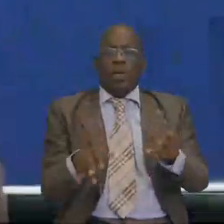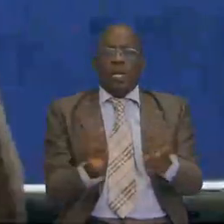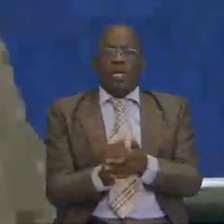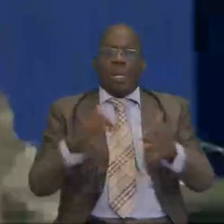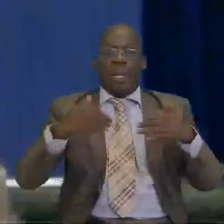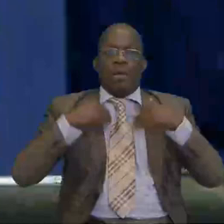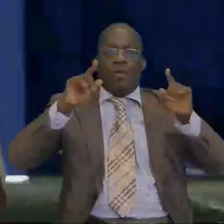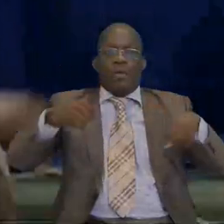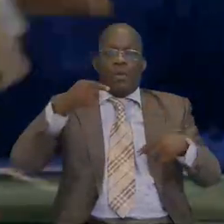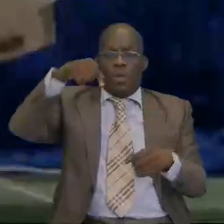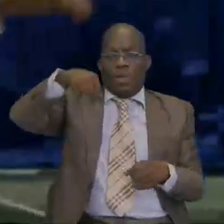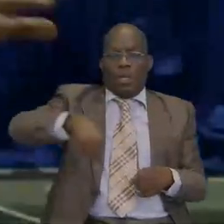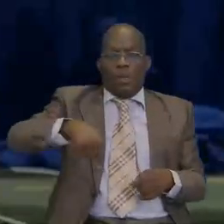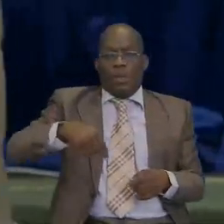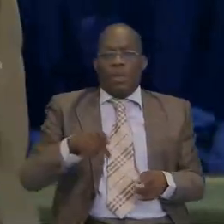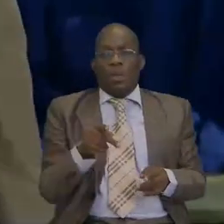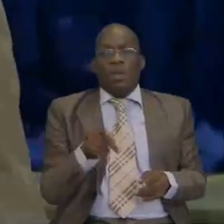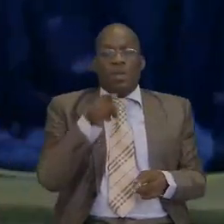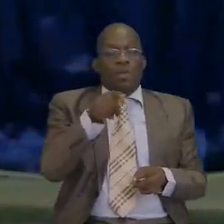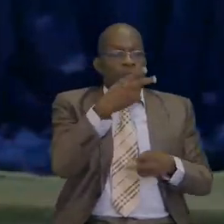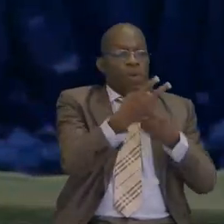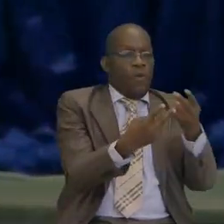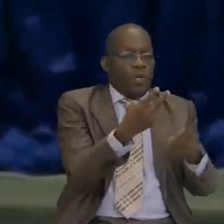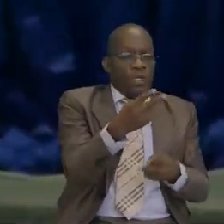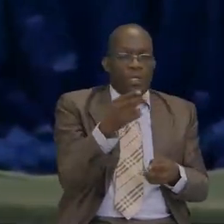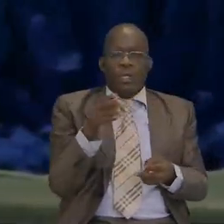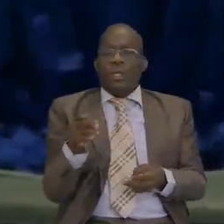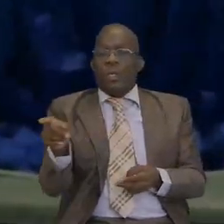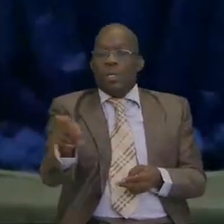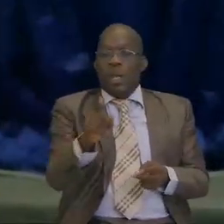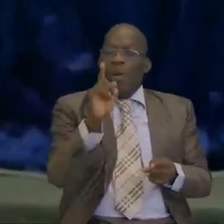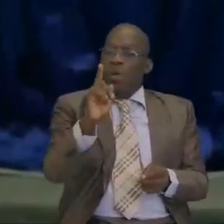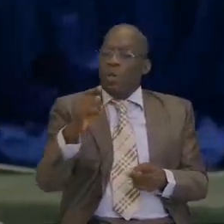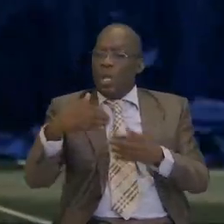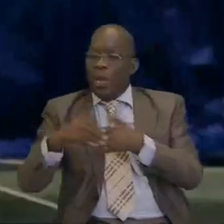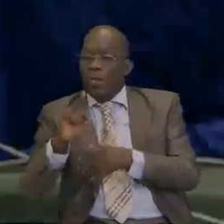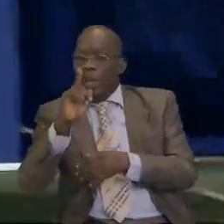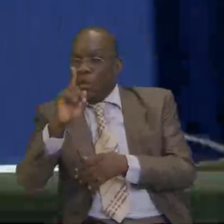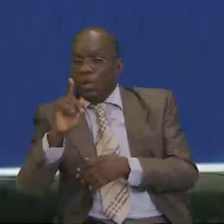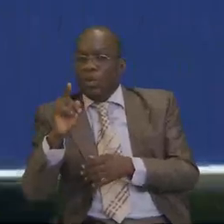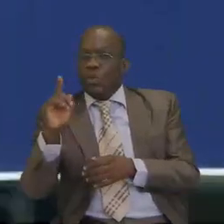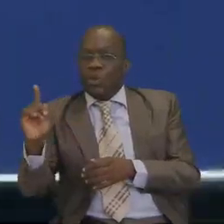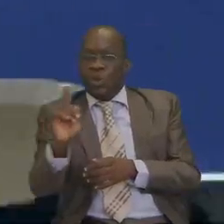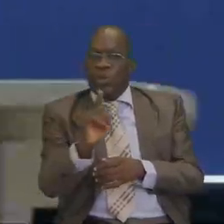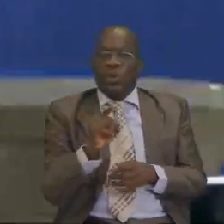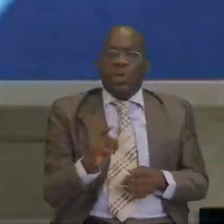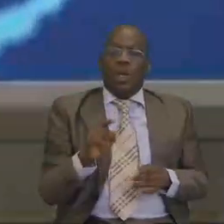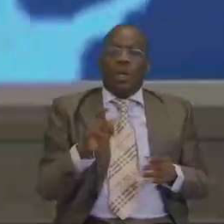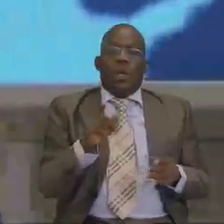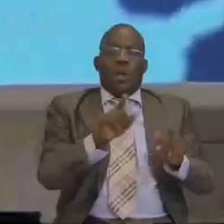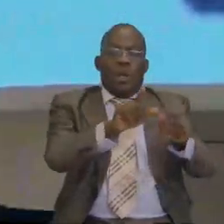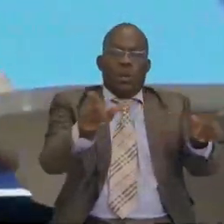ceux-là qui sont complètement bas. Et tu les visites l'un après l'autre. Il y a des églises locales